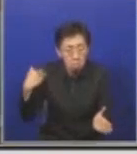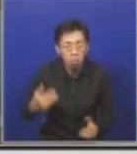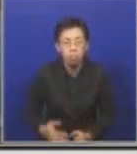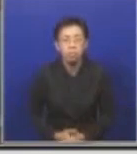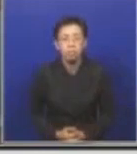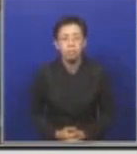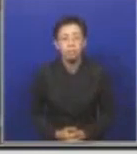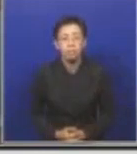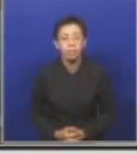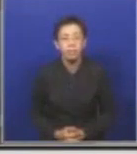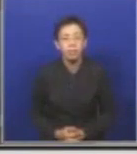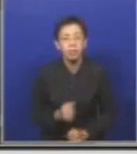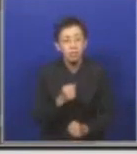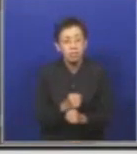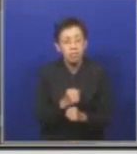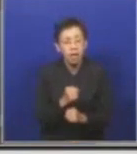ถ้าท่านทำเพื่อใคร